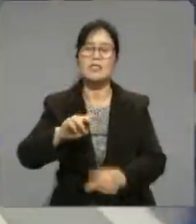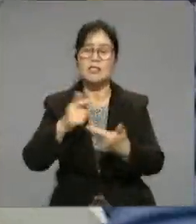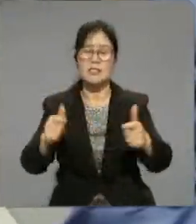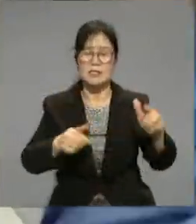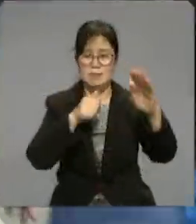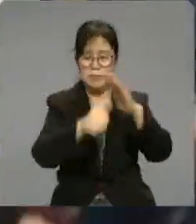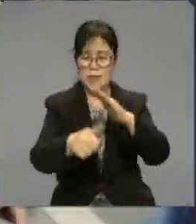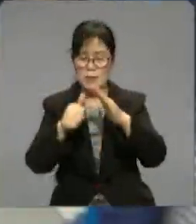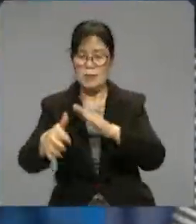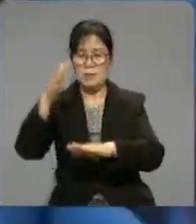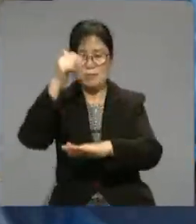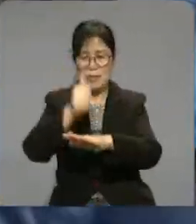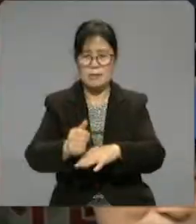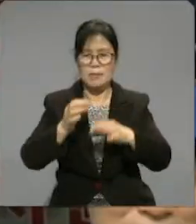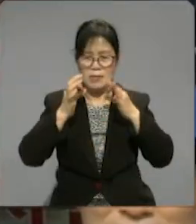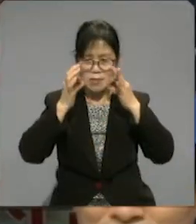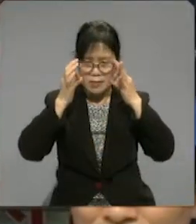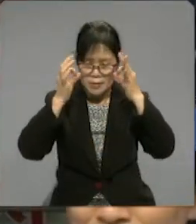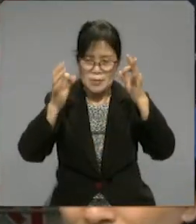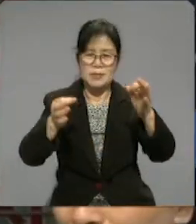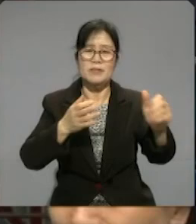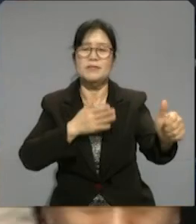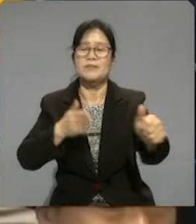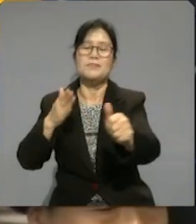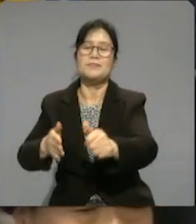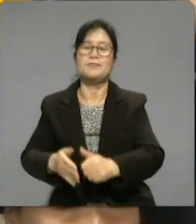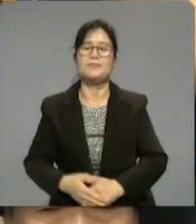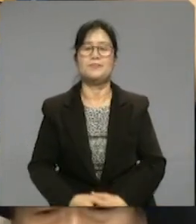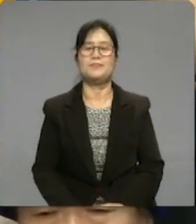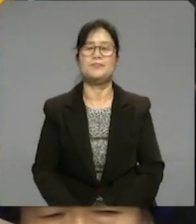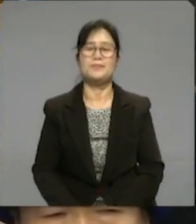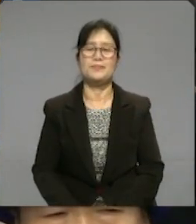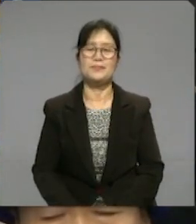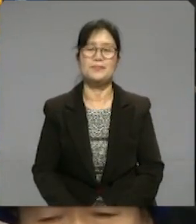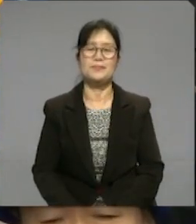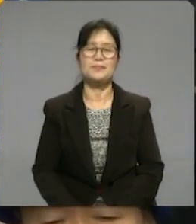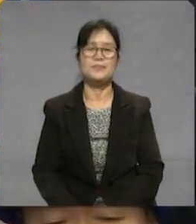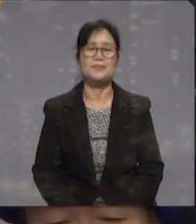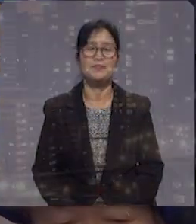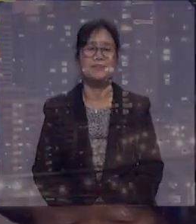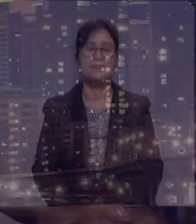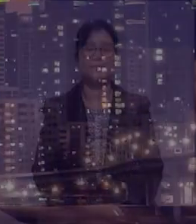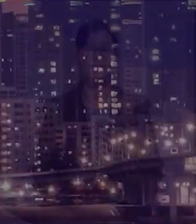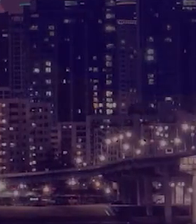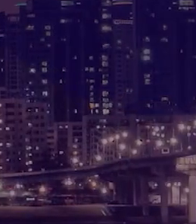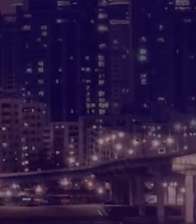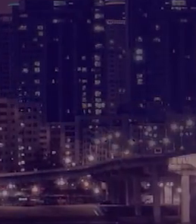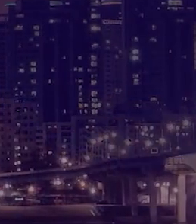막판 표심 잡기에 나섭니다. OBS 뉴스 이어집니다.